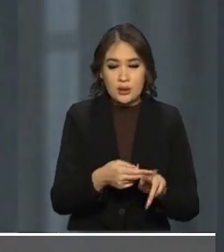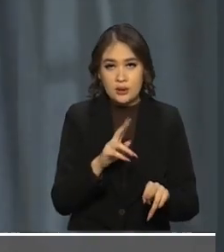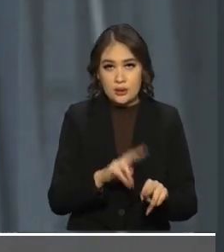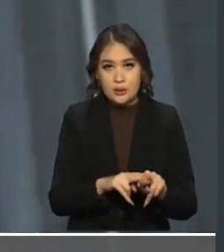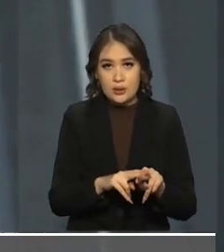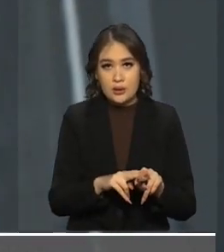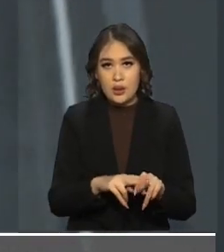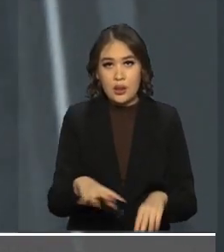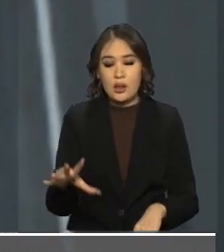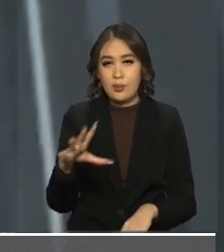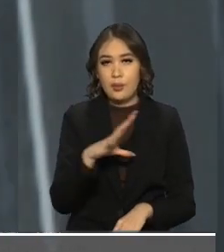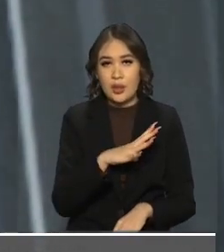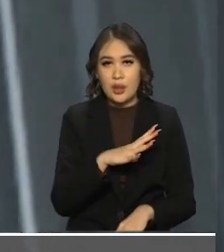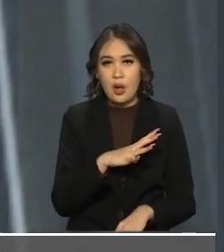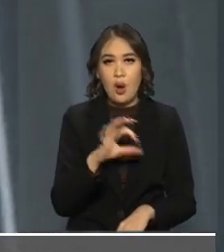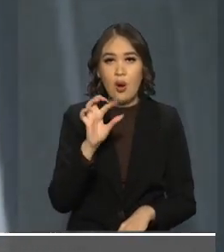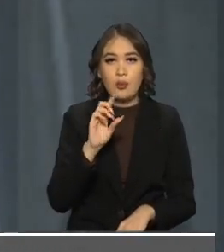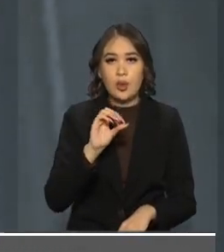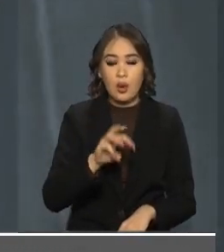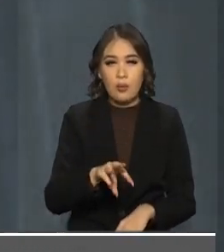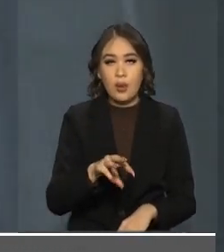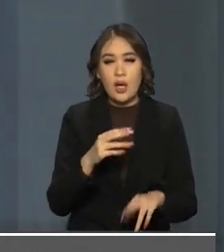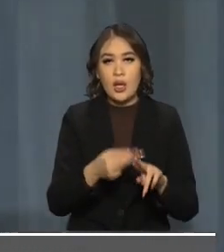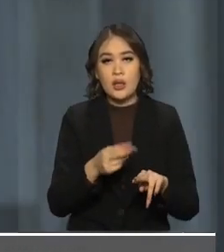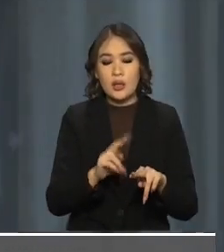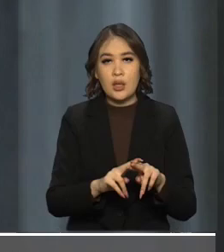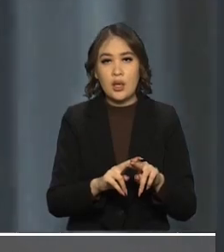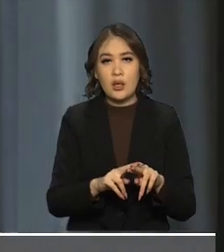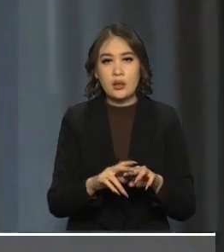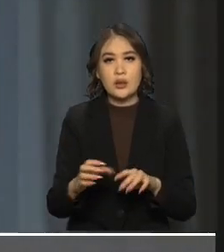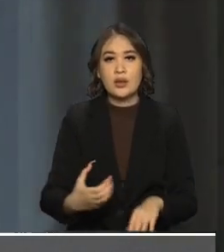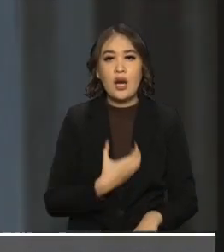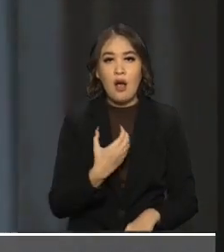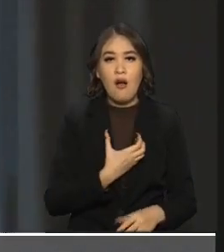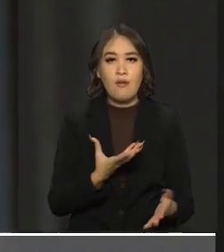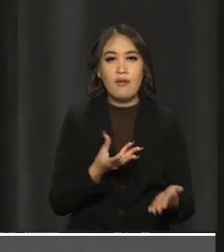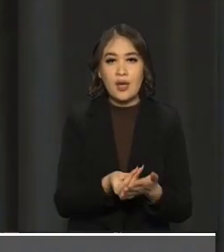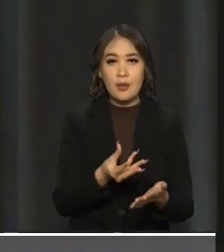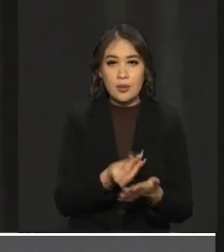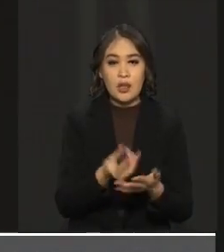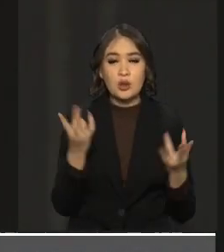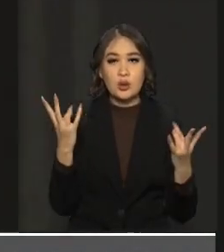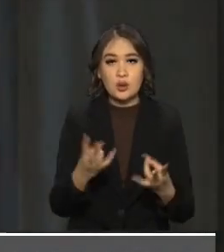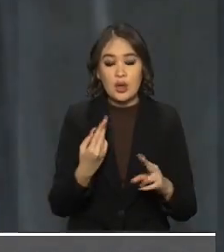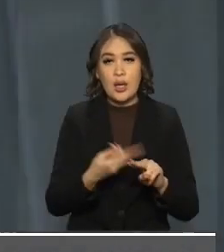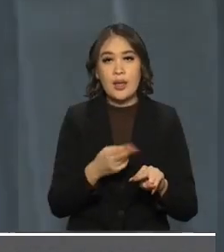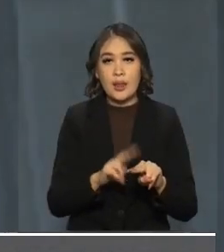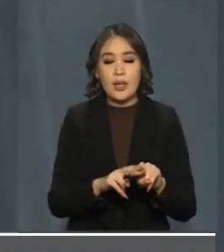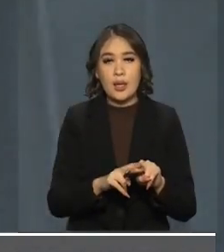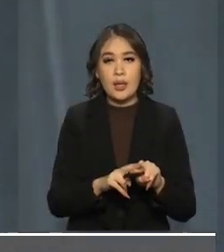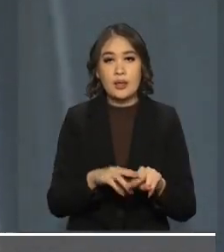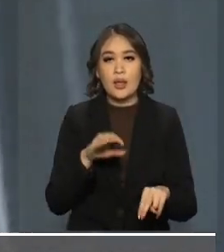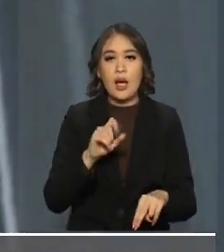Да, это и объем, допустим, дифференцированный объем страховых выплат должен быть, то есть, соответственно, дифференцированный